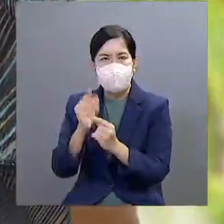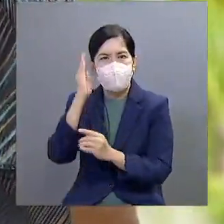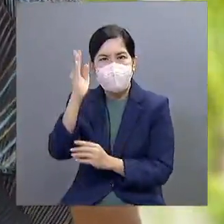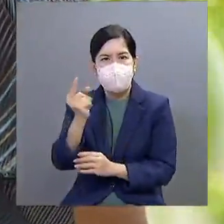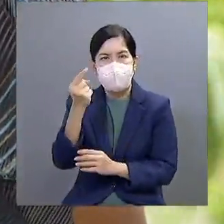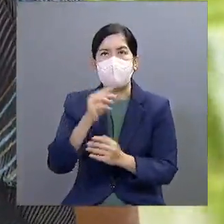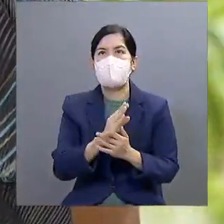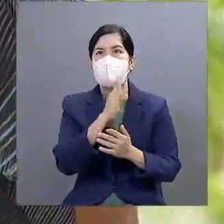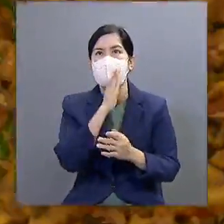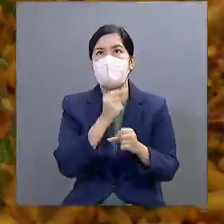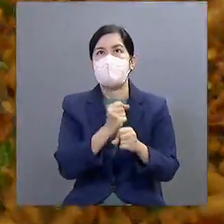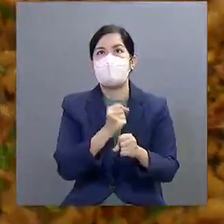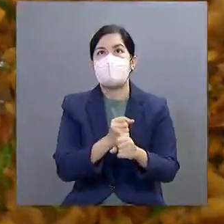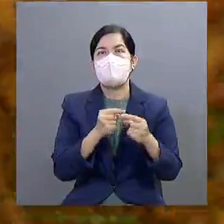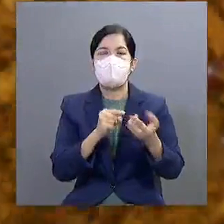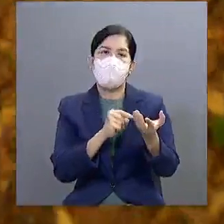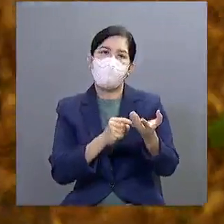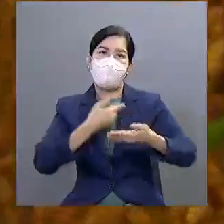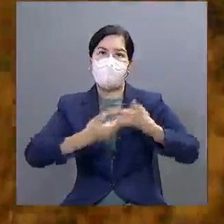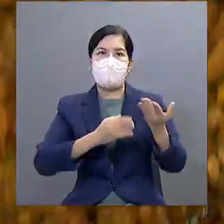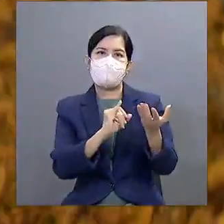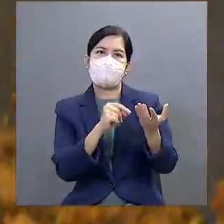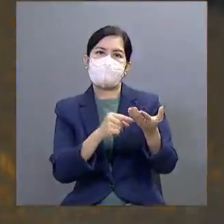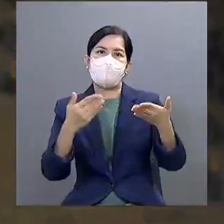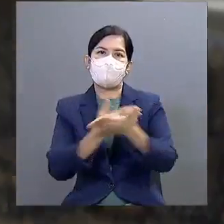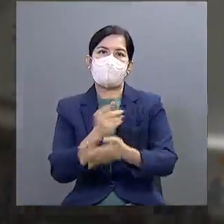ามีเป็นร้อยๆอ่ะเอาสิ